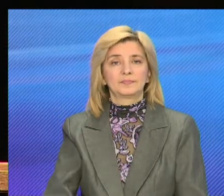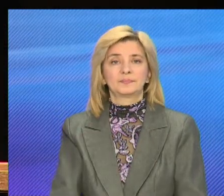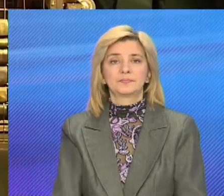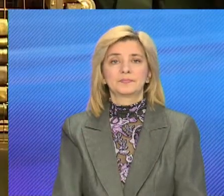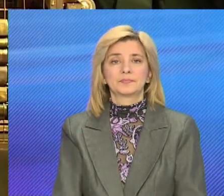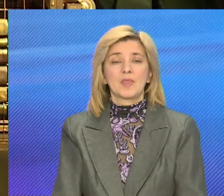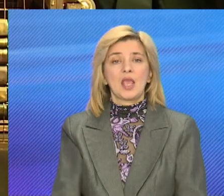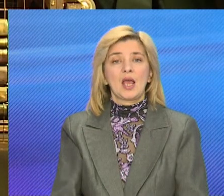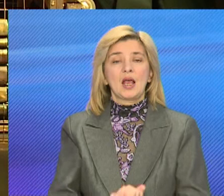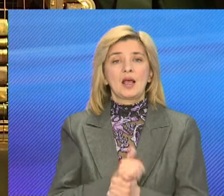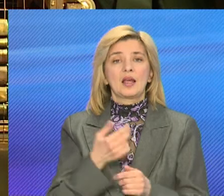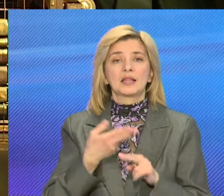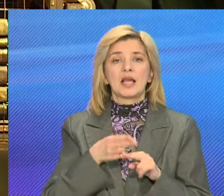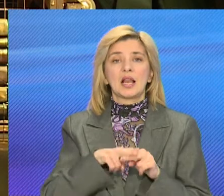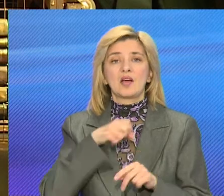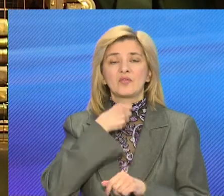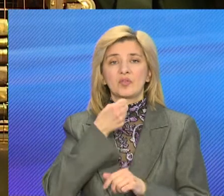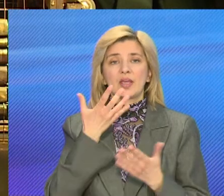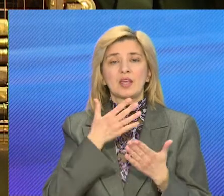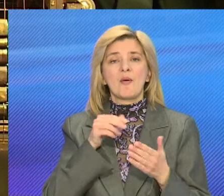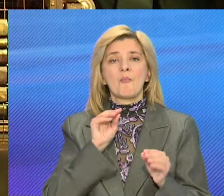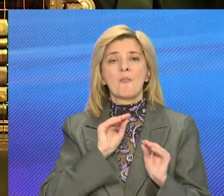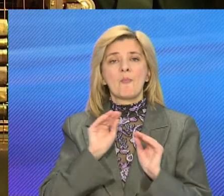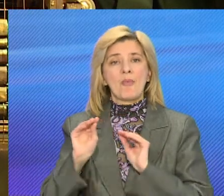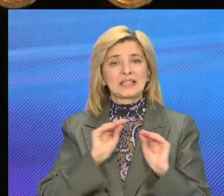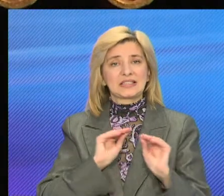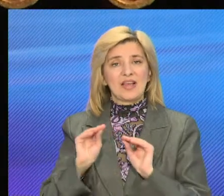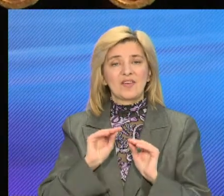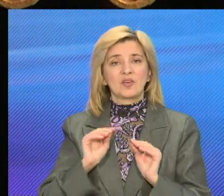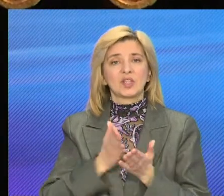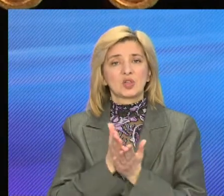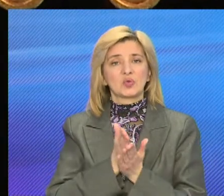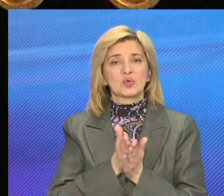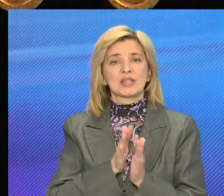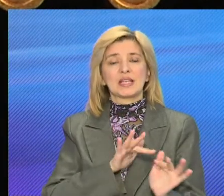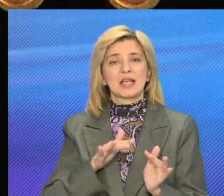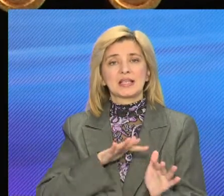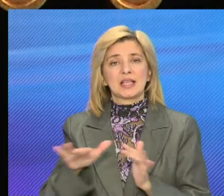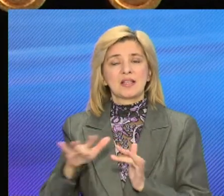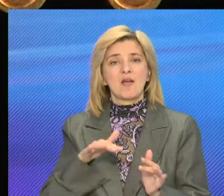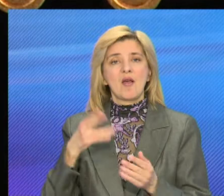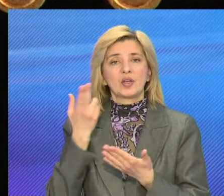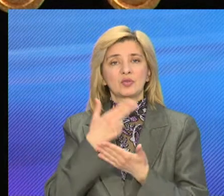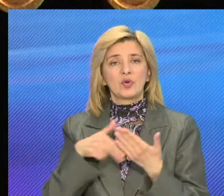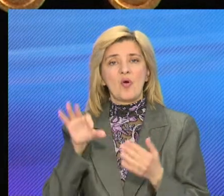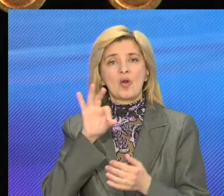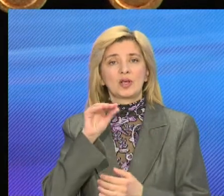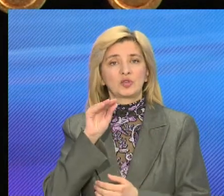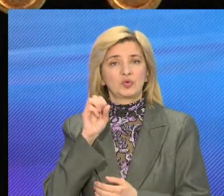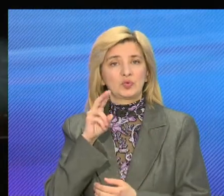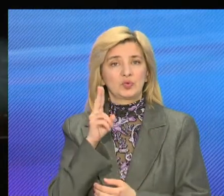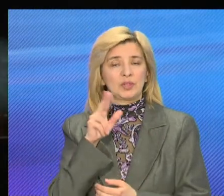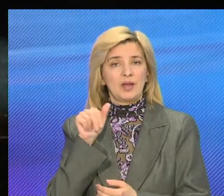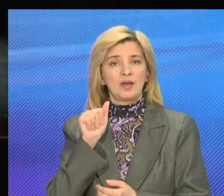Детектив для дорослых, який поставил заслуженный деяч мастерства у Беларуси, головный режиссер театра Олег Жужда, брестская публика